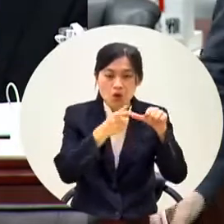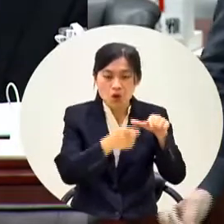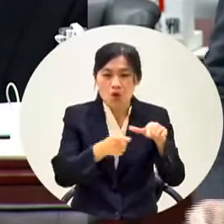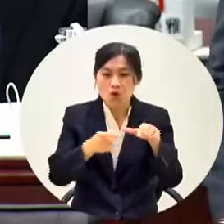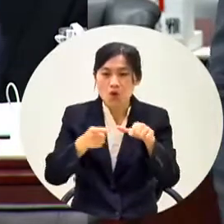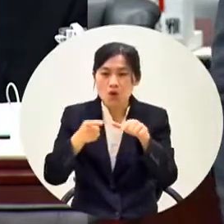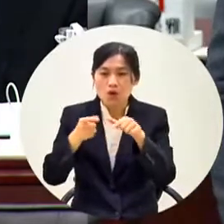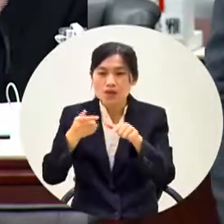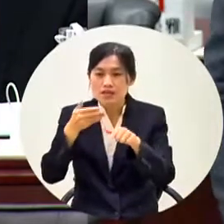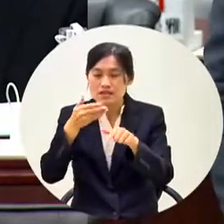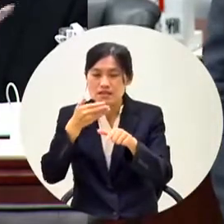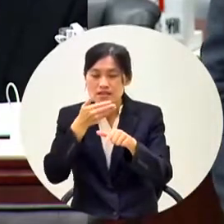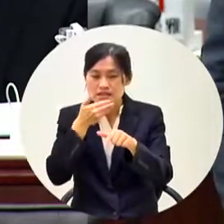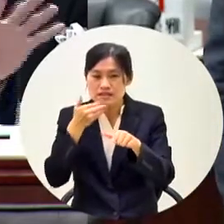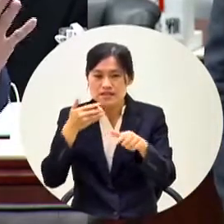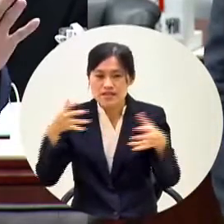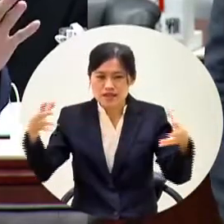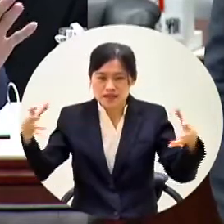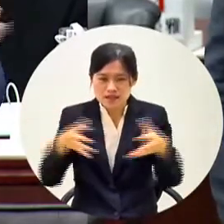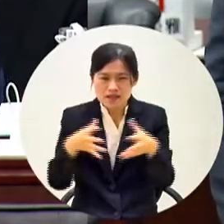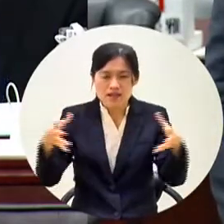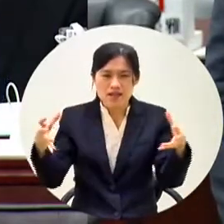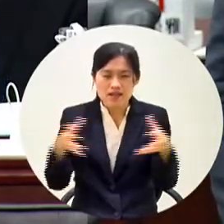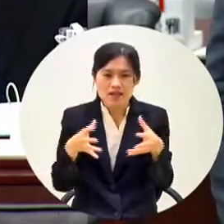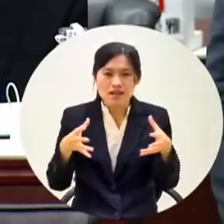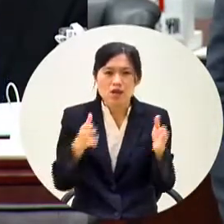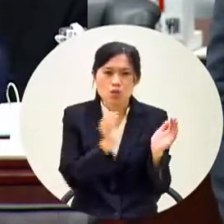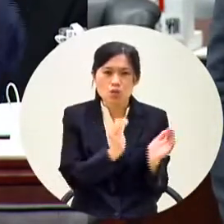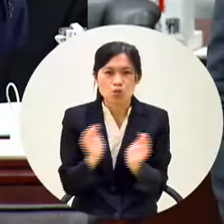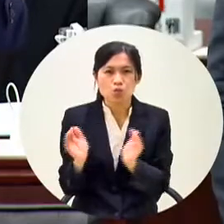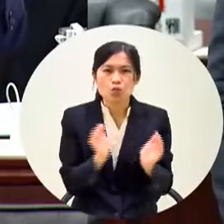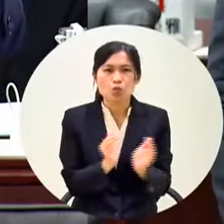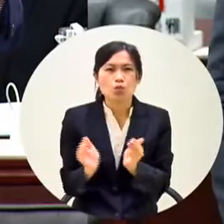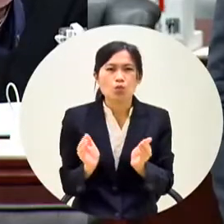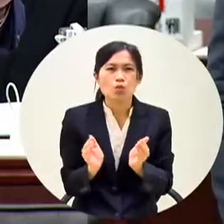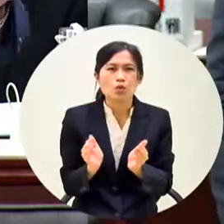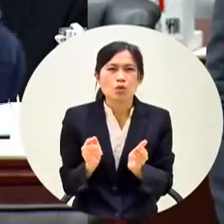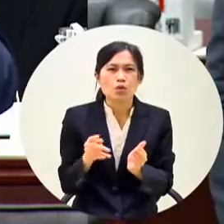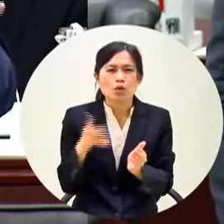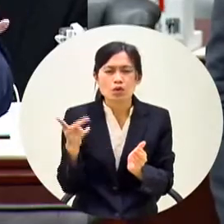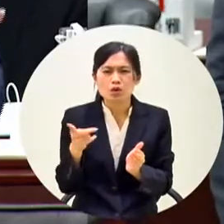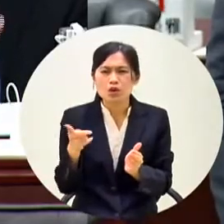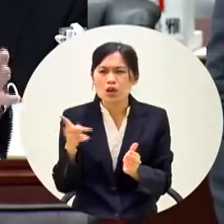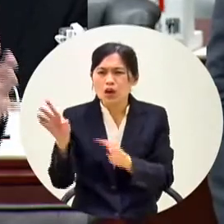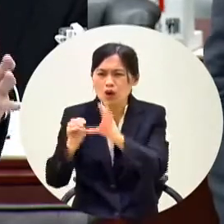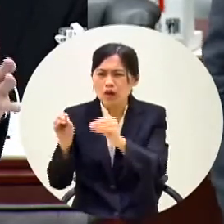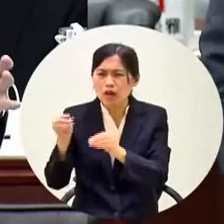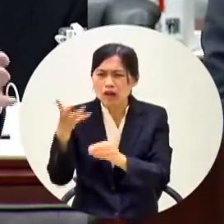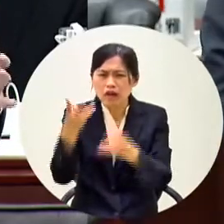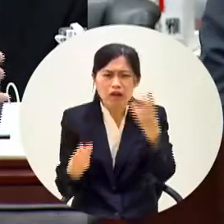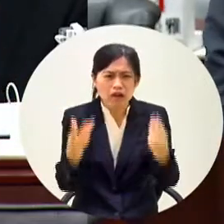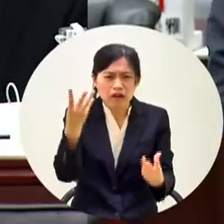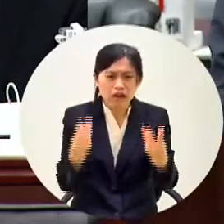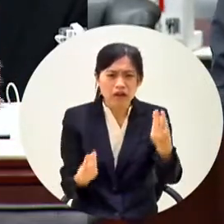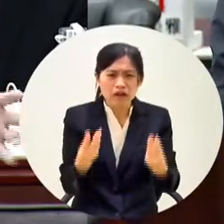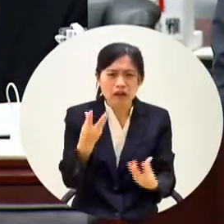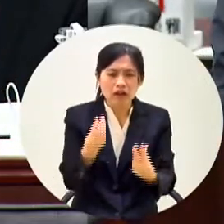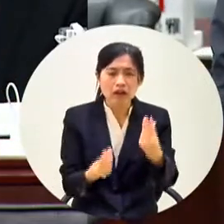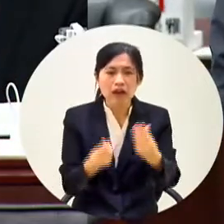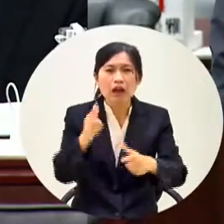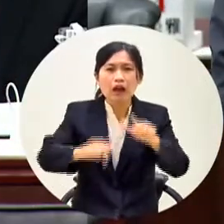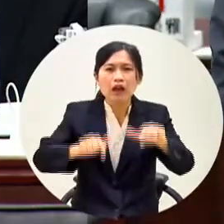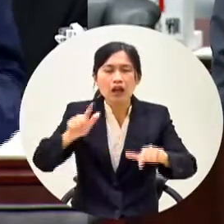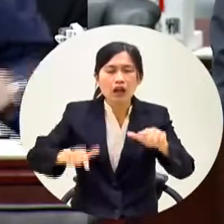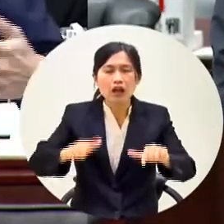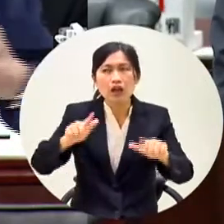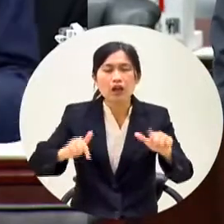当尽量会当整合起来啦吼。安尼，莫讲有诶团体主管较侪，啊有诶真正需要诶团体则会较